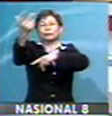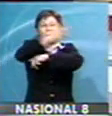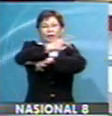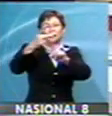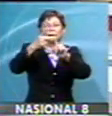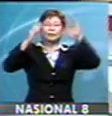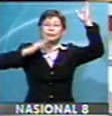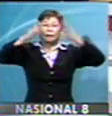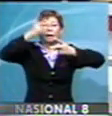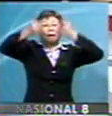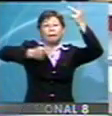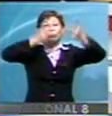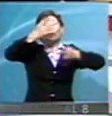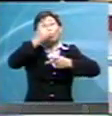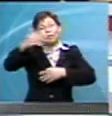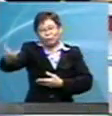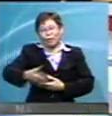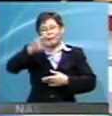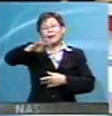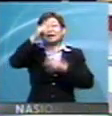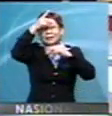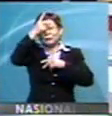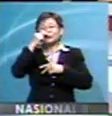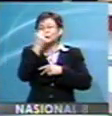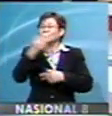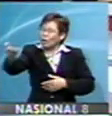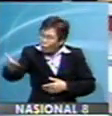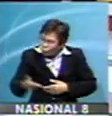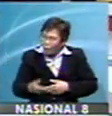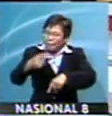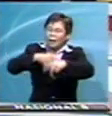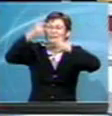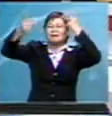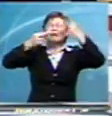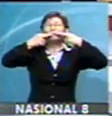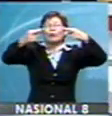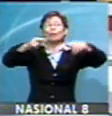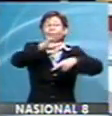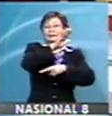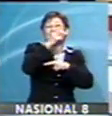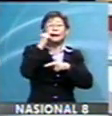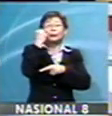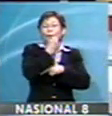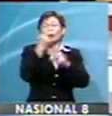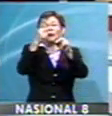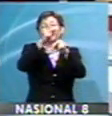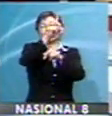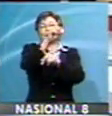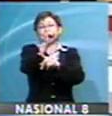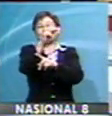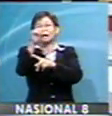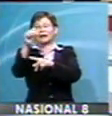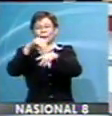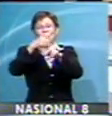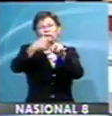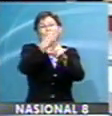hari ke Malaysia lawatan itu atas undangan Perdana Menteri dat seri Najib Tun Razak semasa lawatan Rasmi beliau ke Daka November tahun